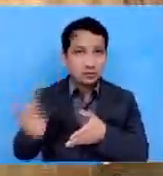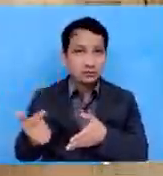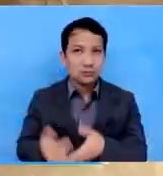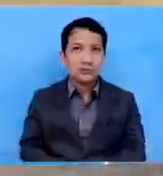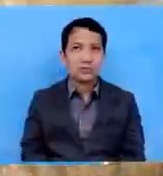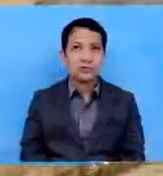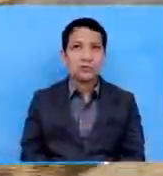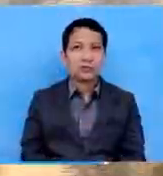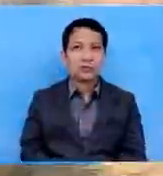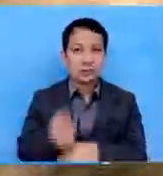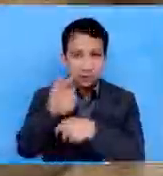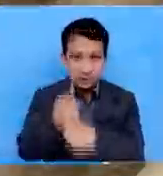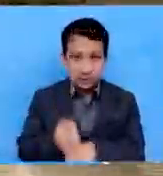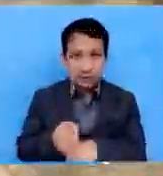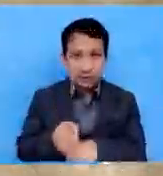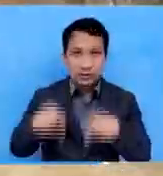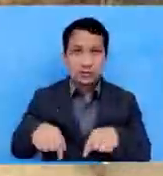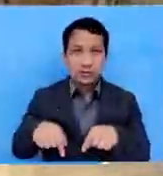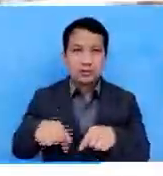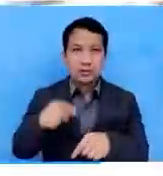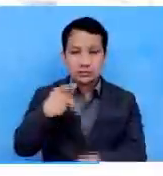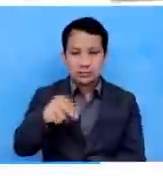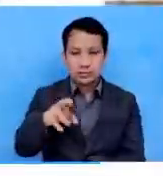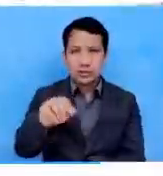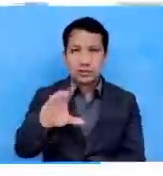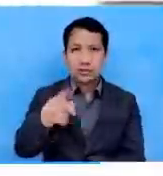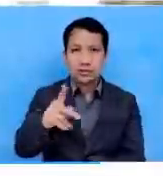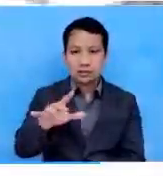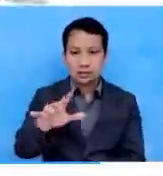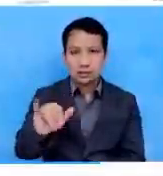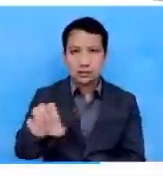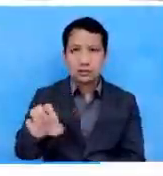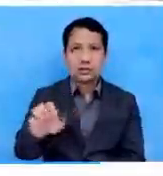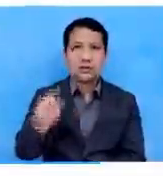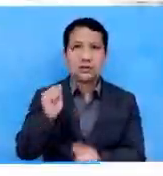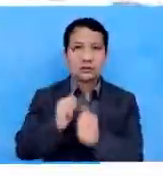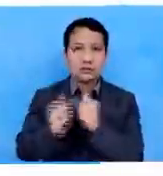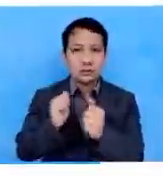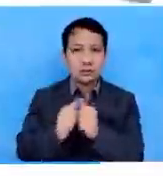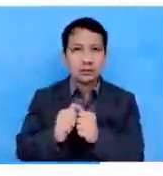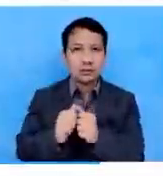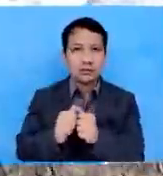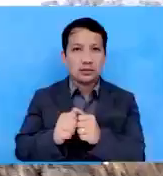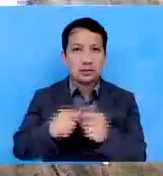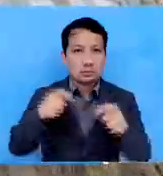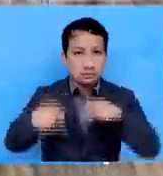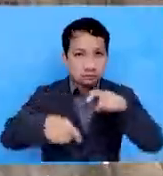Tradisyon na raw yan dito sa bayan sa Paracale, na ang ibig sabihin ay para hukay.